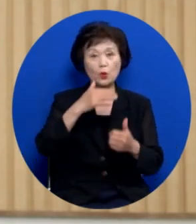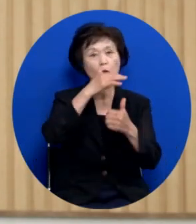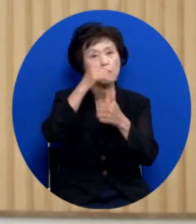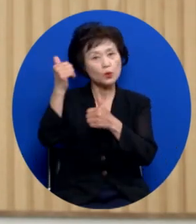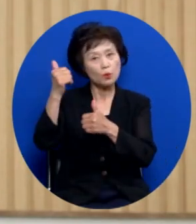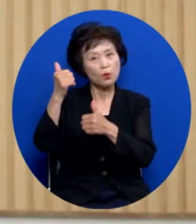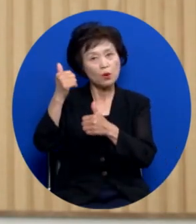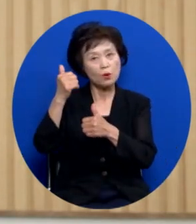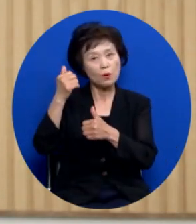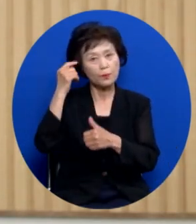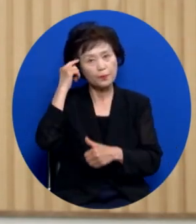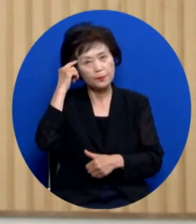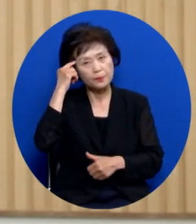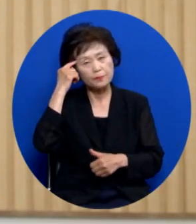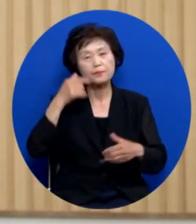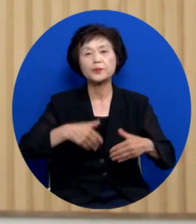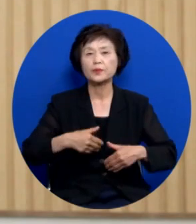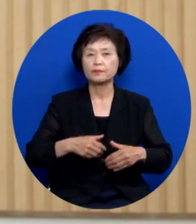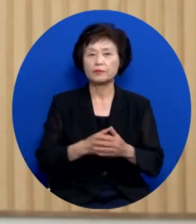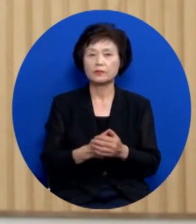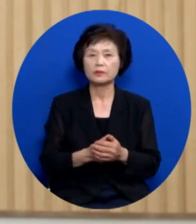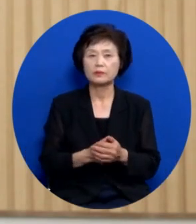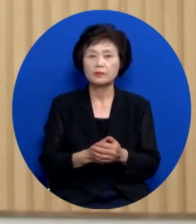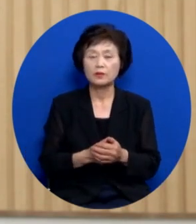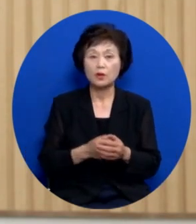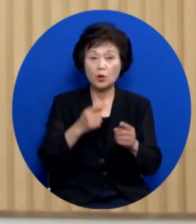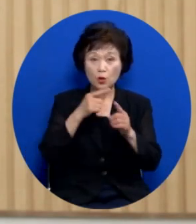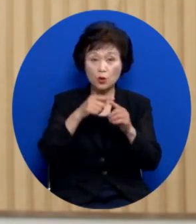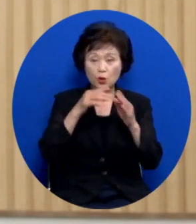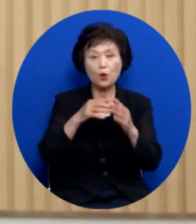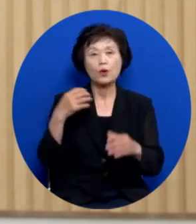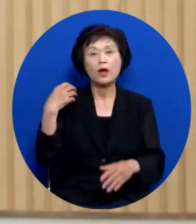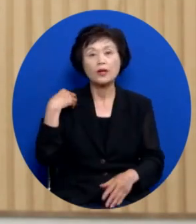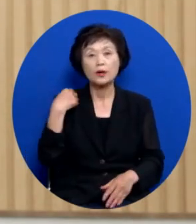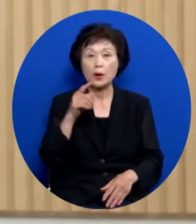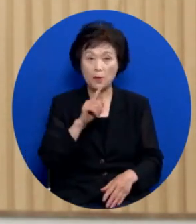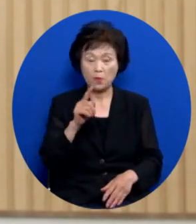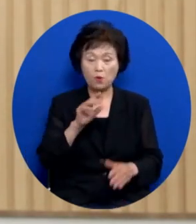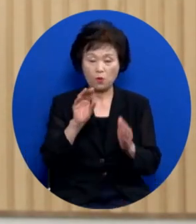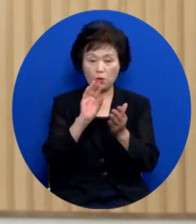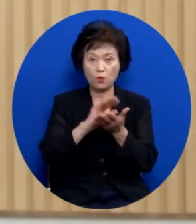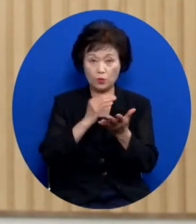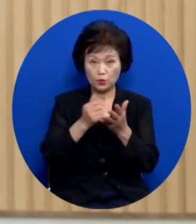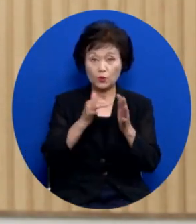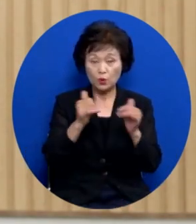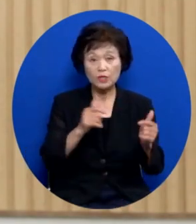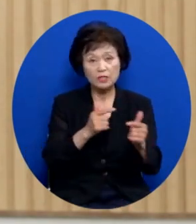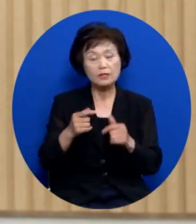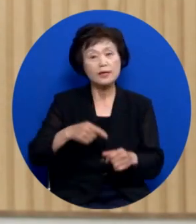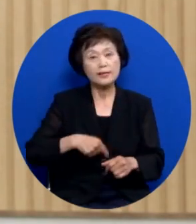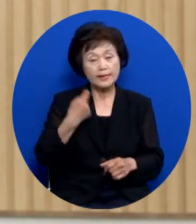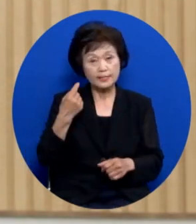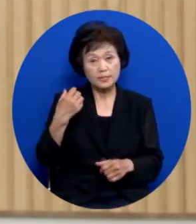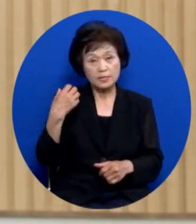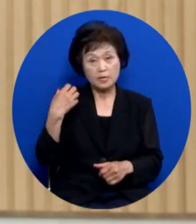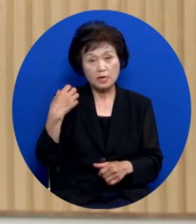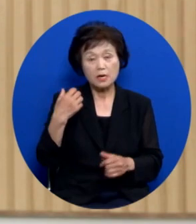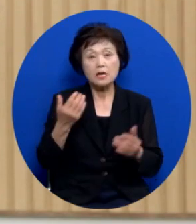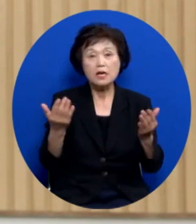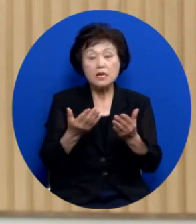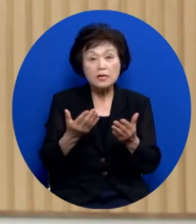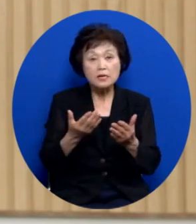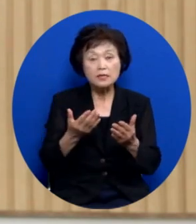하려는 노력도 필요합니다. 여기에 교회의 역할이 있습니다. 그리스도인들은 자신의 직업을 하나님의 부르심으로